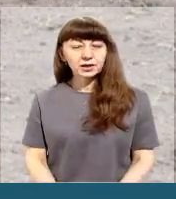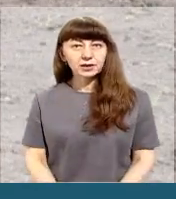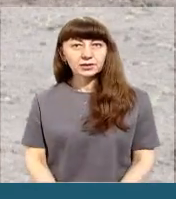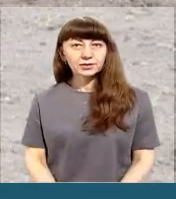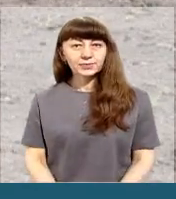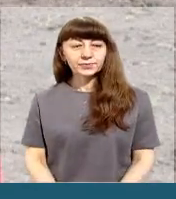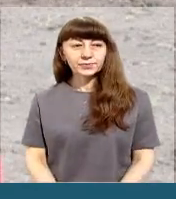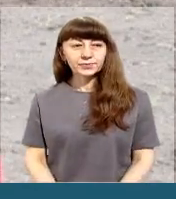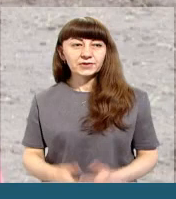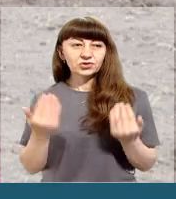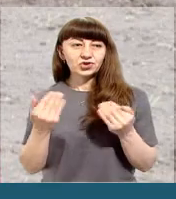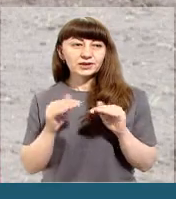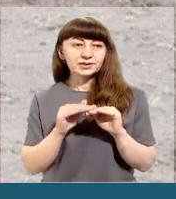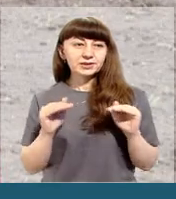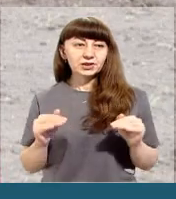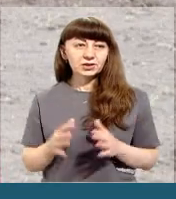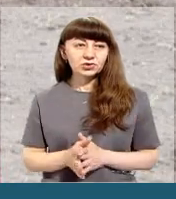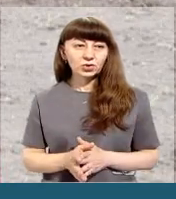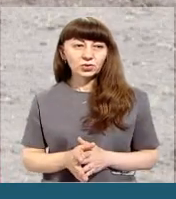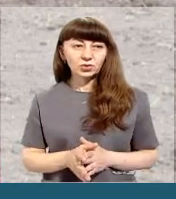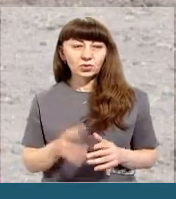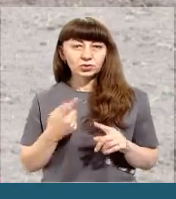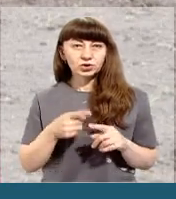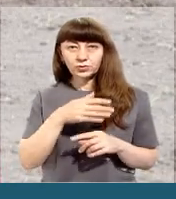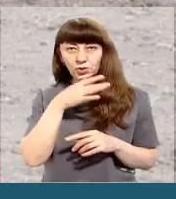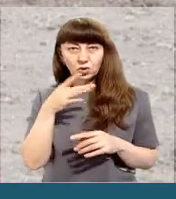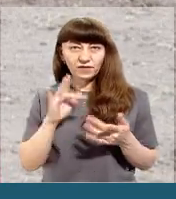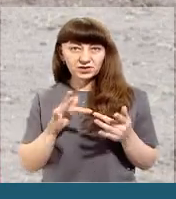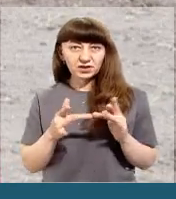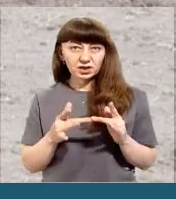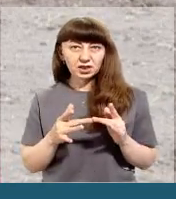чтобы... Сейчас у нас дети, конечно же, много очень смотрят интернет,